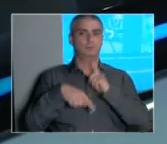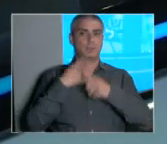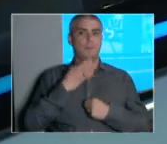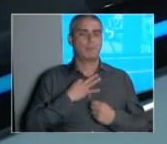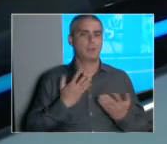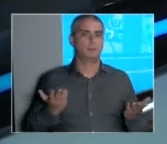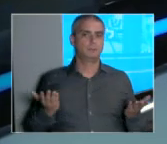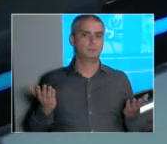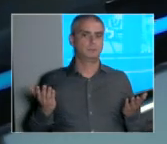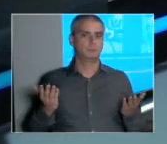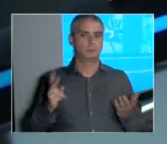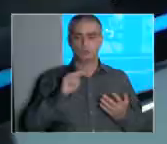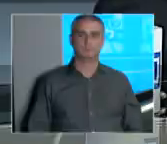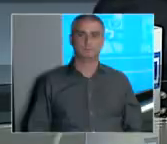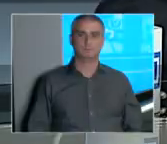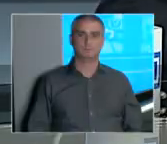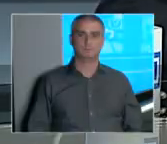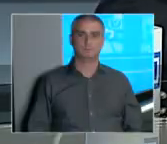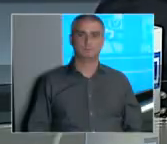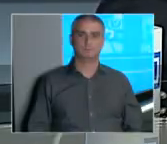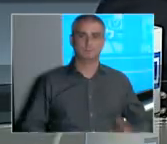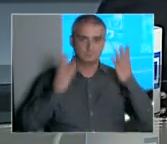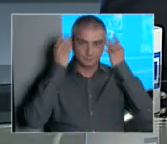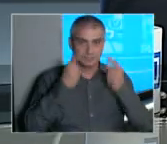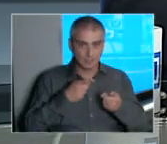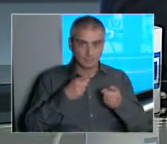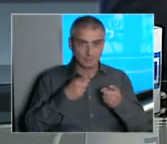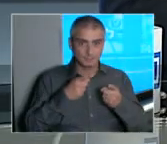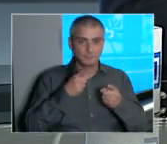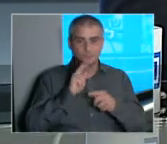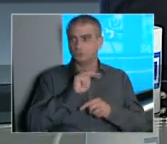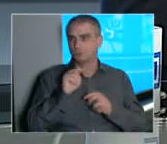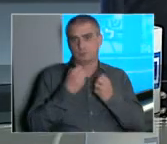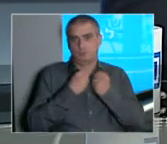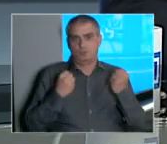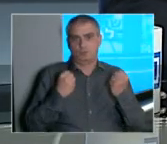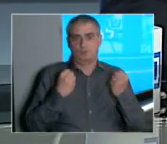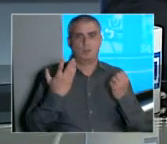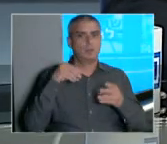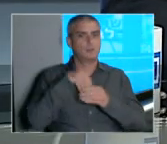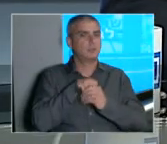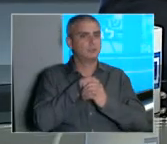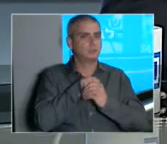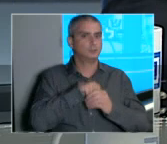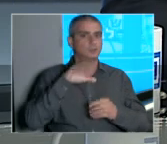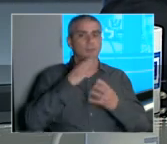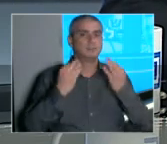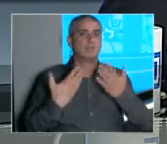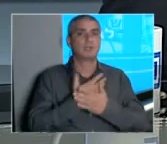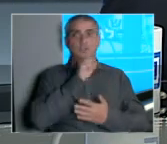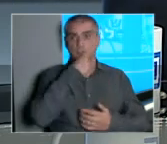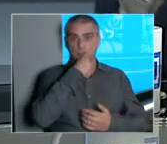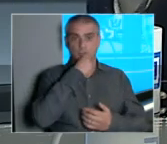שלנו, הסוגיה החרדית. טוב, תשמע, החרדים ולפיד זה סוגיה טעונה, אבל הנה נכנס לשכונה שחקן חדש